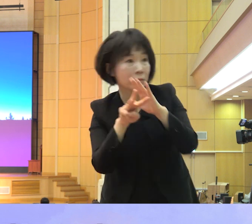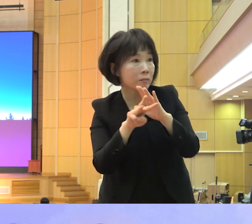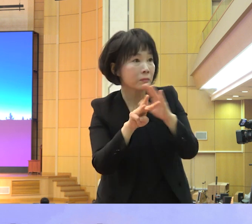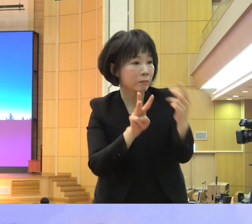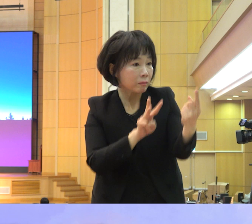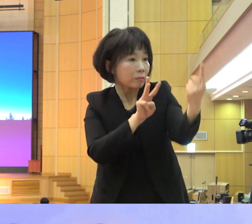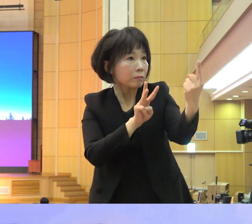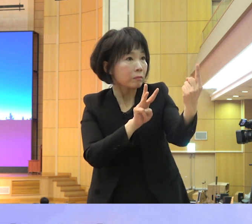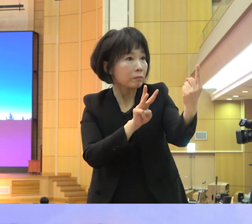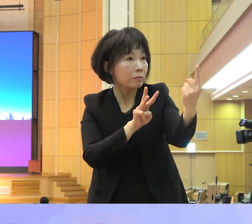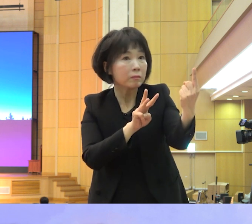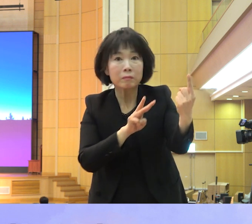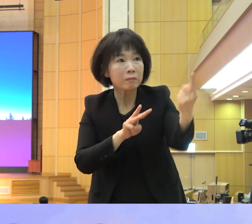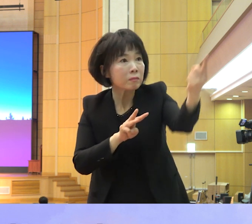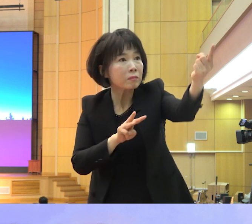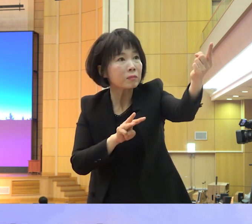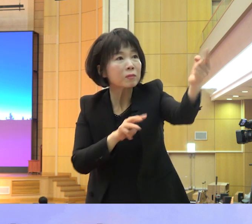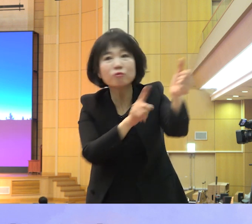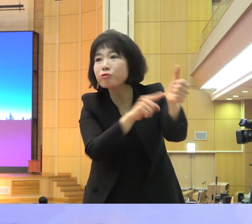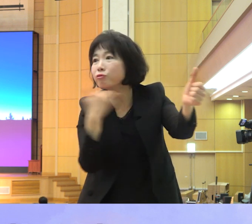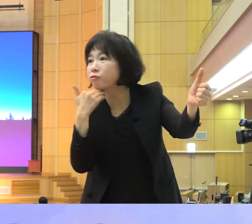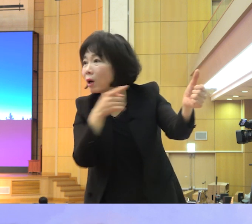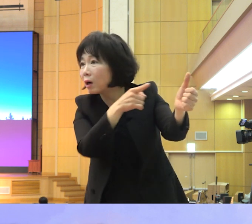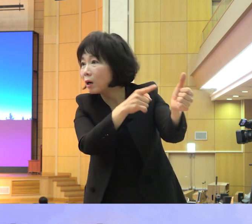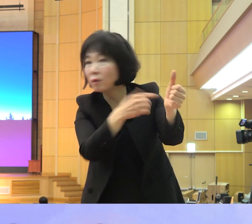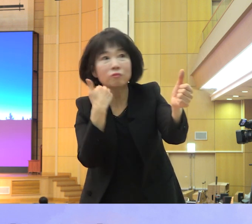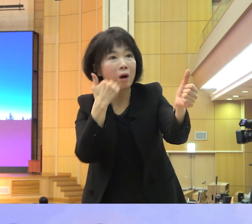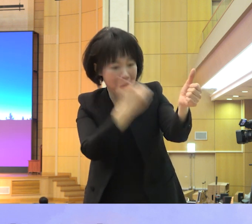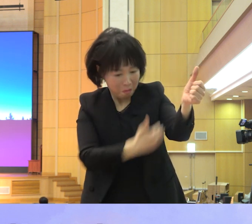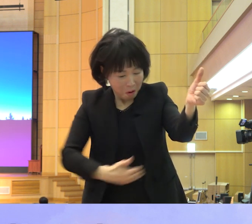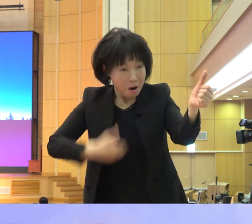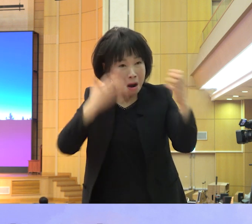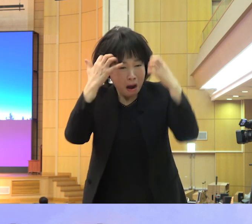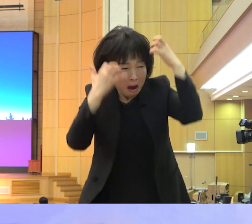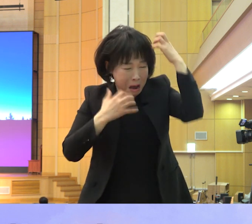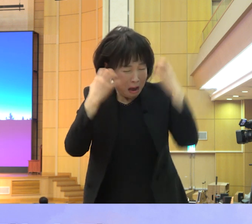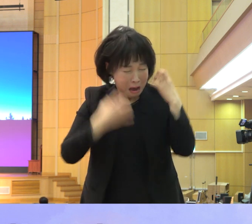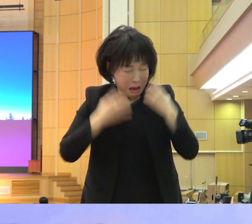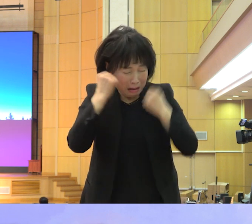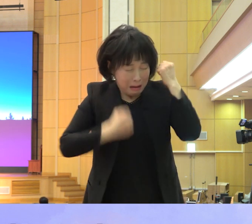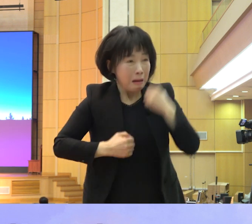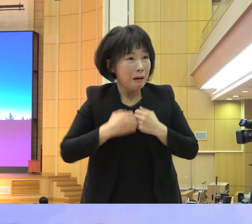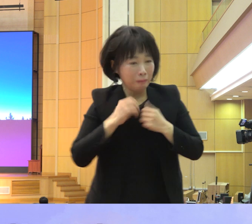앞에 있잖아요. 이 사람이 지금 내 친구 욥이란 말이요.